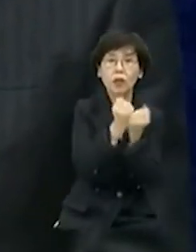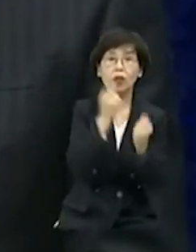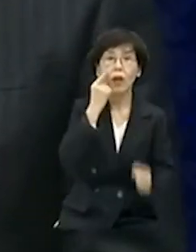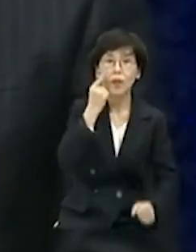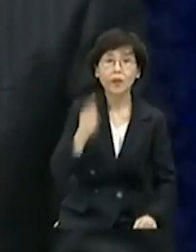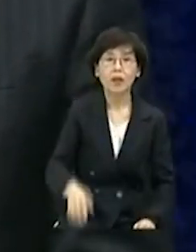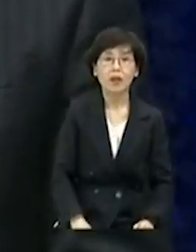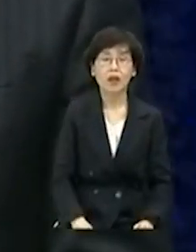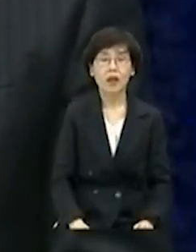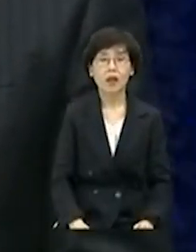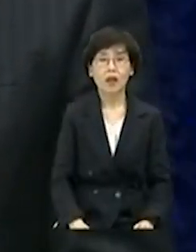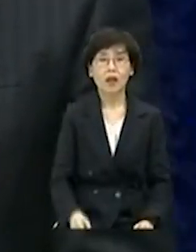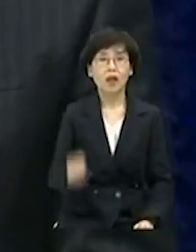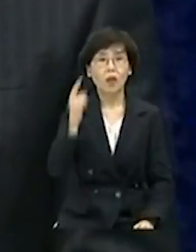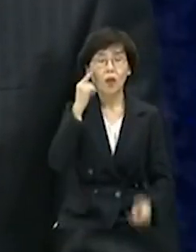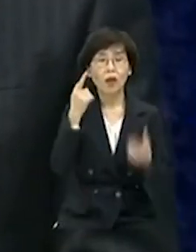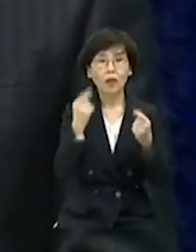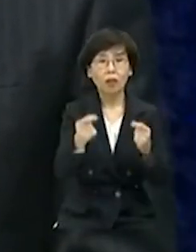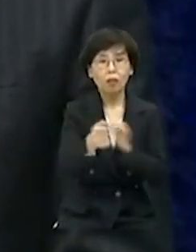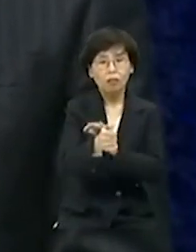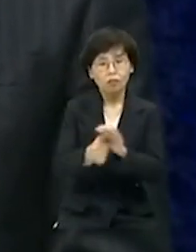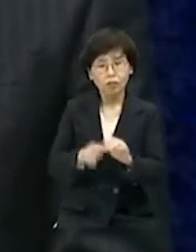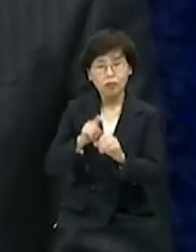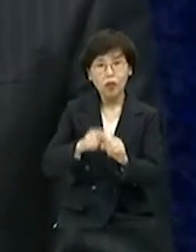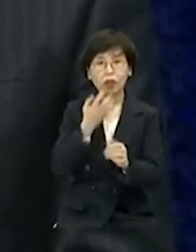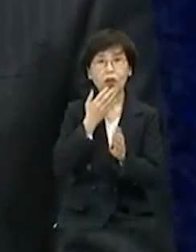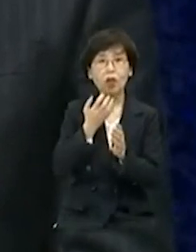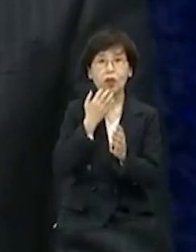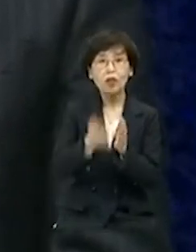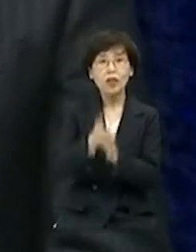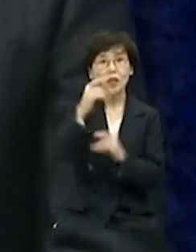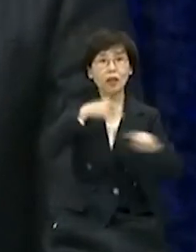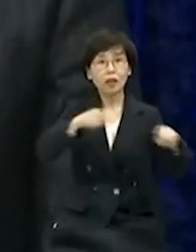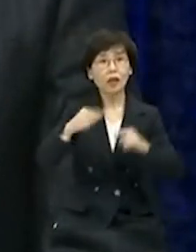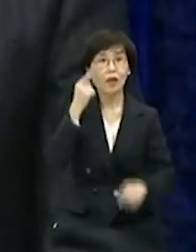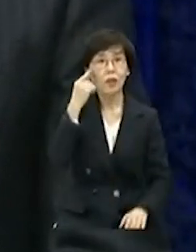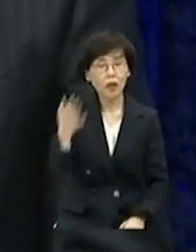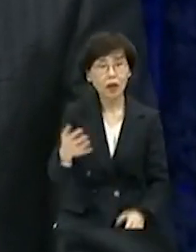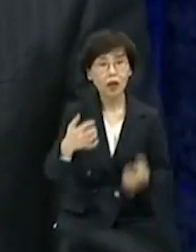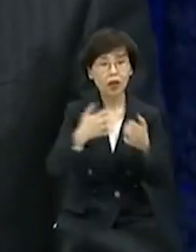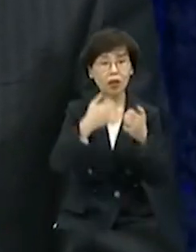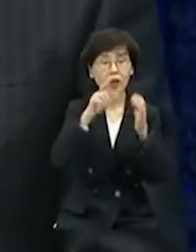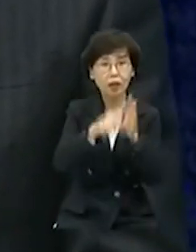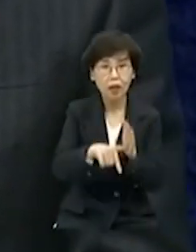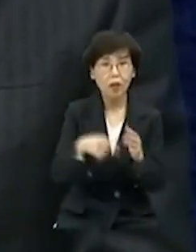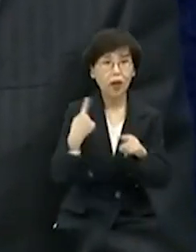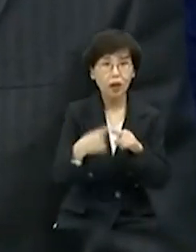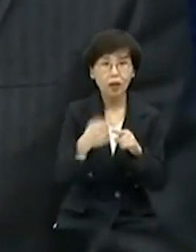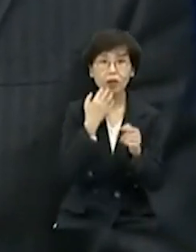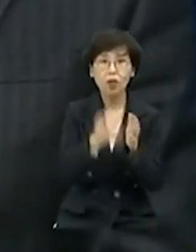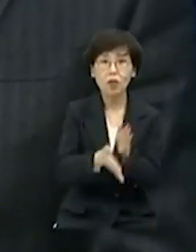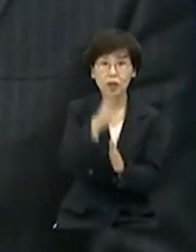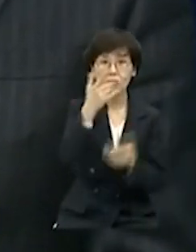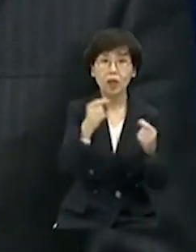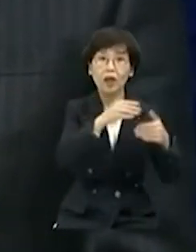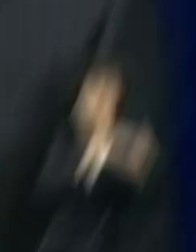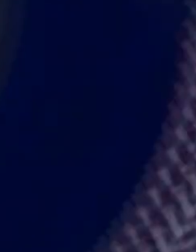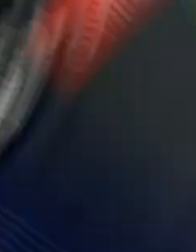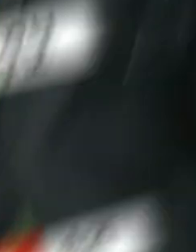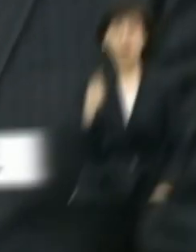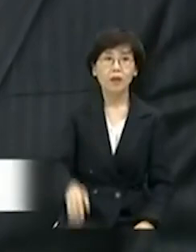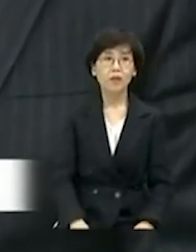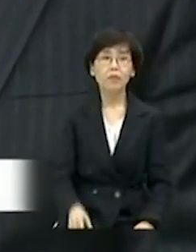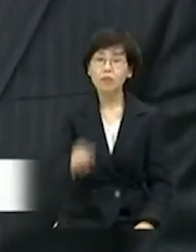봅시다. 자, 이렇게 왜 그렇게 이렇게 소극적인 서울 시정을 하시려고 합니까? 전시의 서울시를 그렇게 이끌어가서 가능하실 것